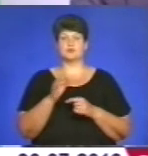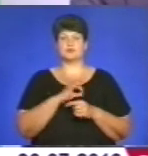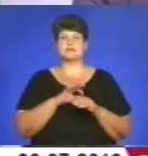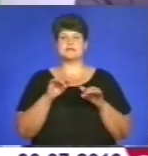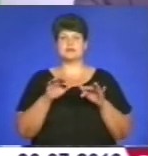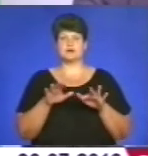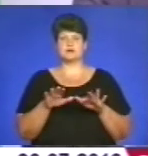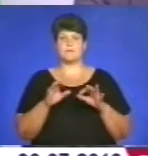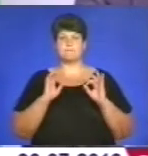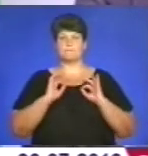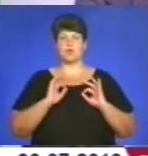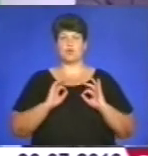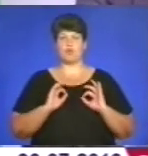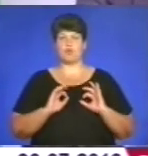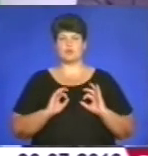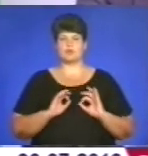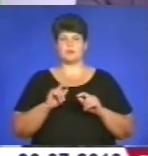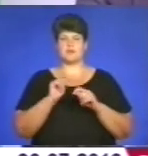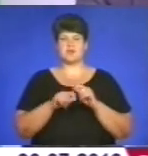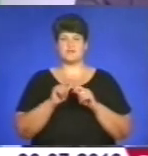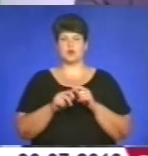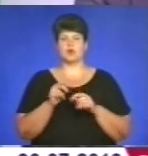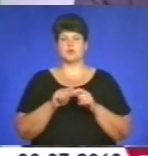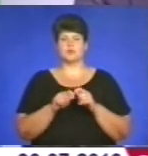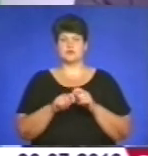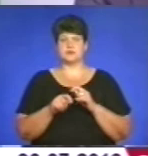заходи прокурорського реагування, контрольно-перевірочні заходи